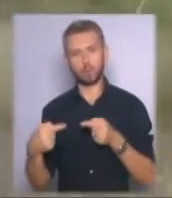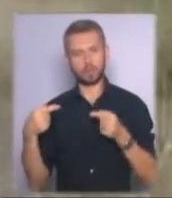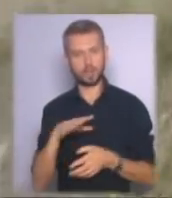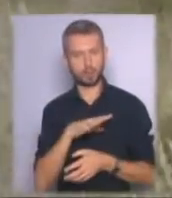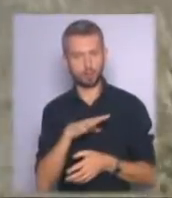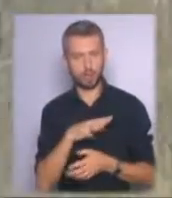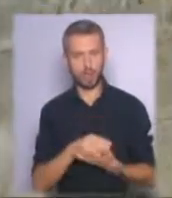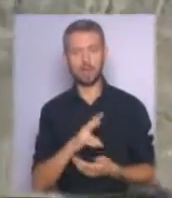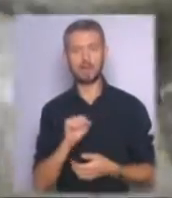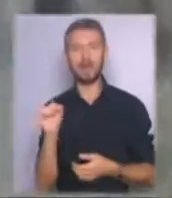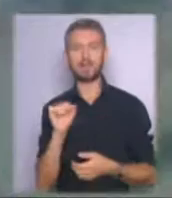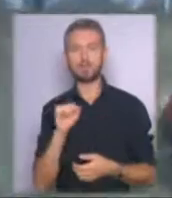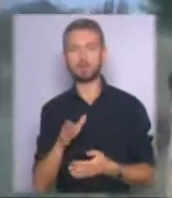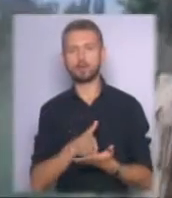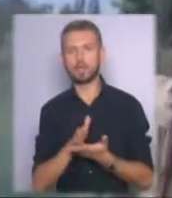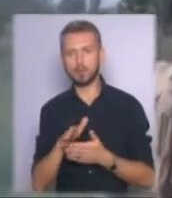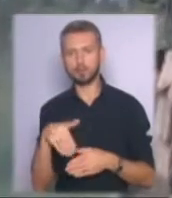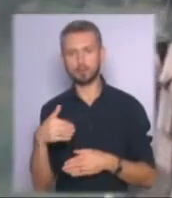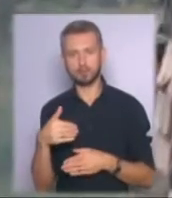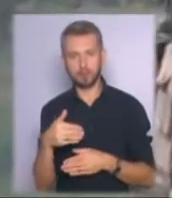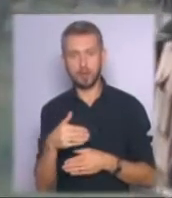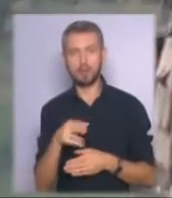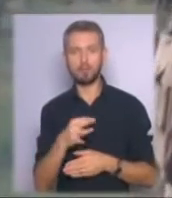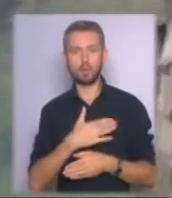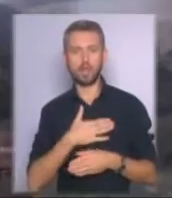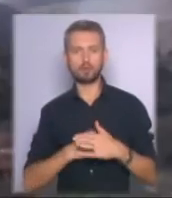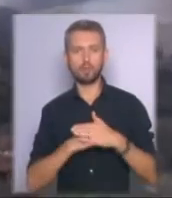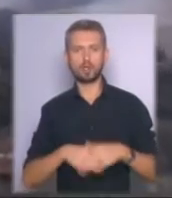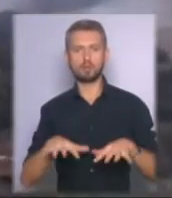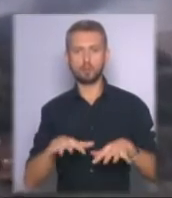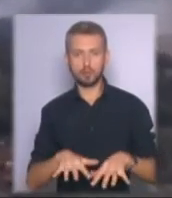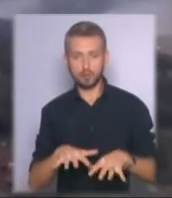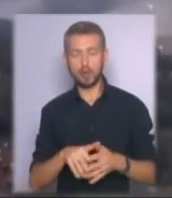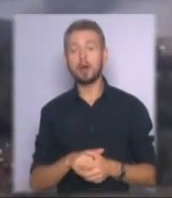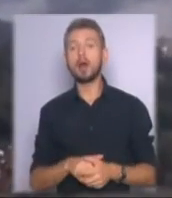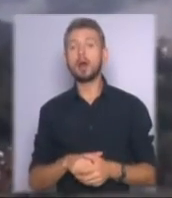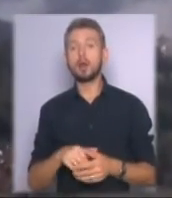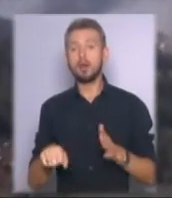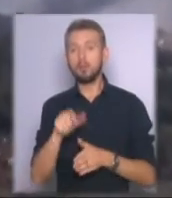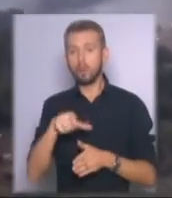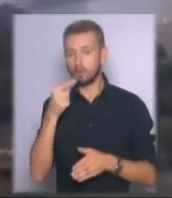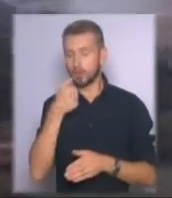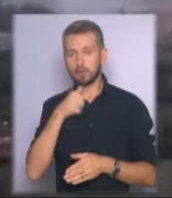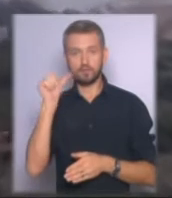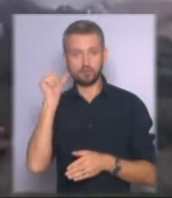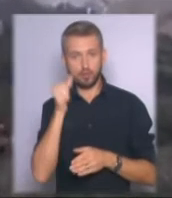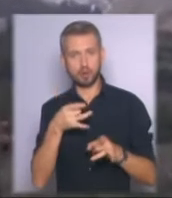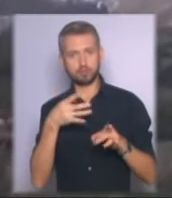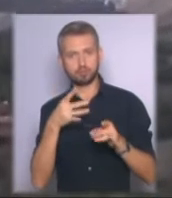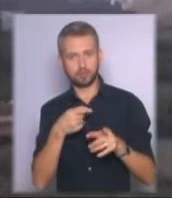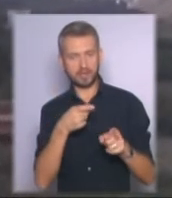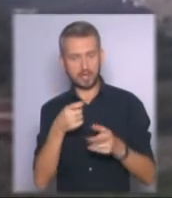Артемівському напрямку зі сторони Нижньолозового по нашому опорному пункту в Луганському бойовики напередодні відкривали вогонь зі стрілецької